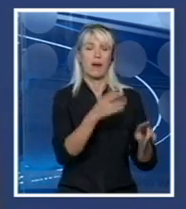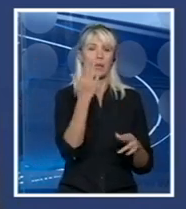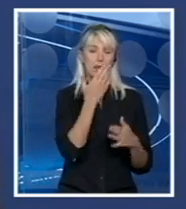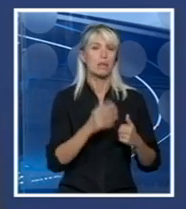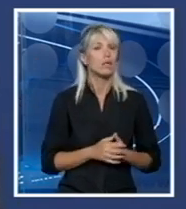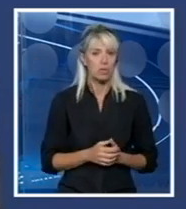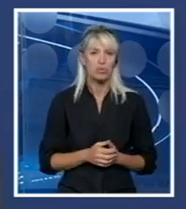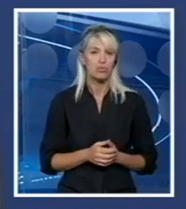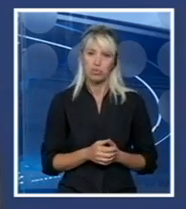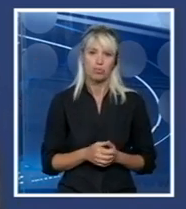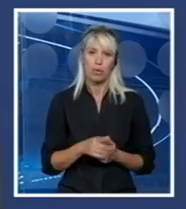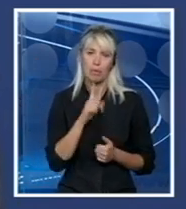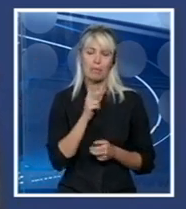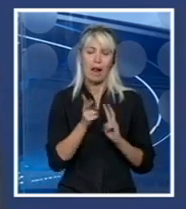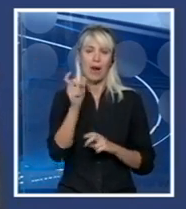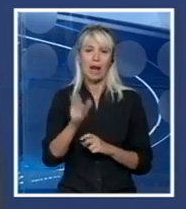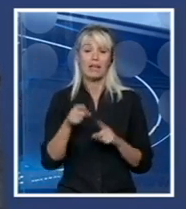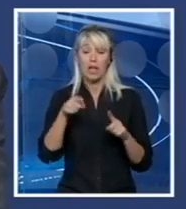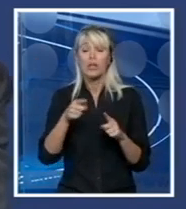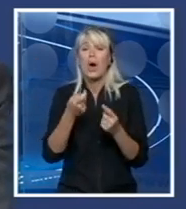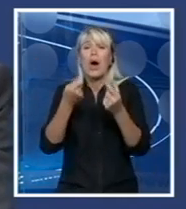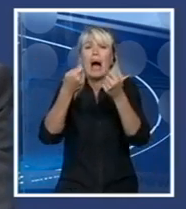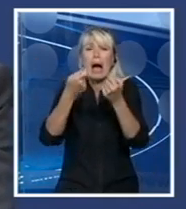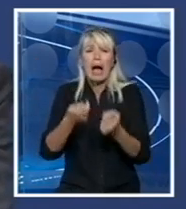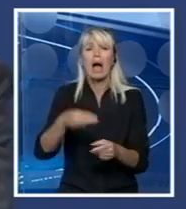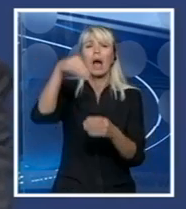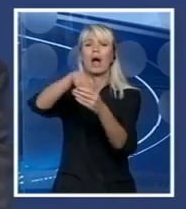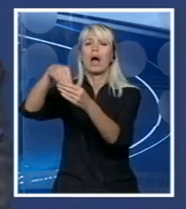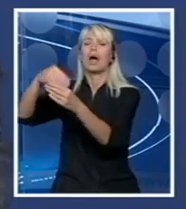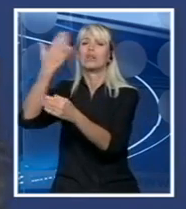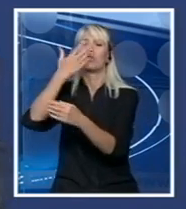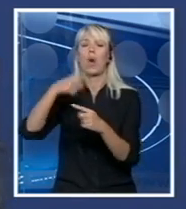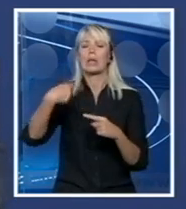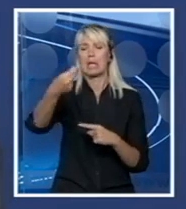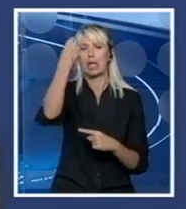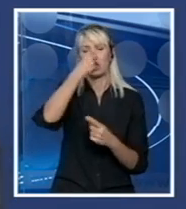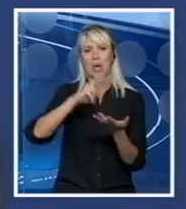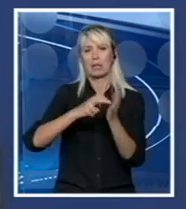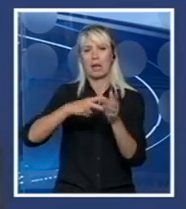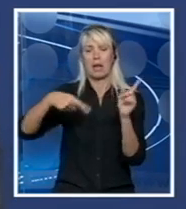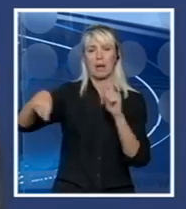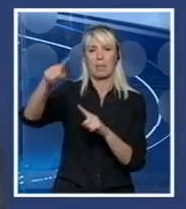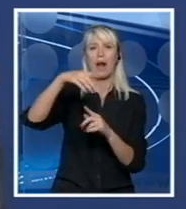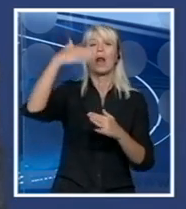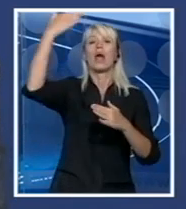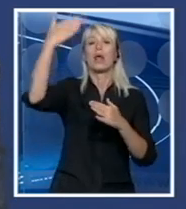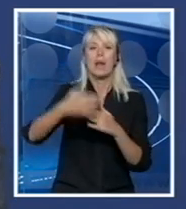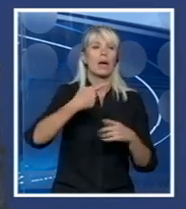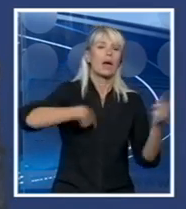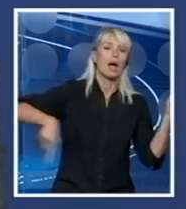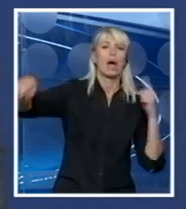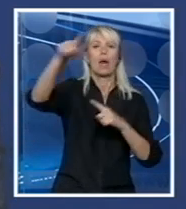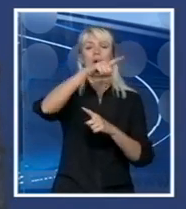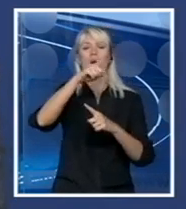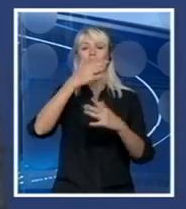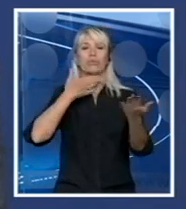te specifičnosti škole ću raditi bukvalno iduće nedelje, a onda mi sa njim imamo još jednu vrstu informacije i imaju jedan ceo centar u